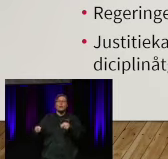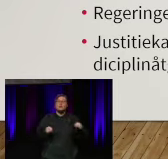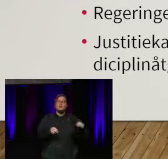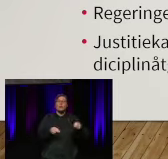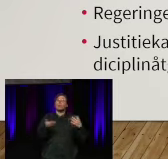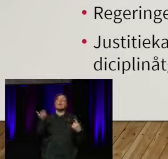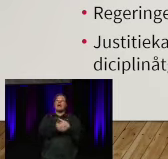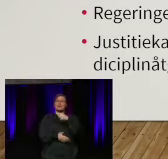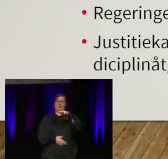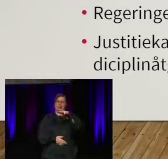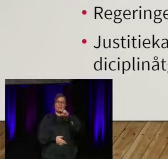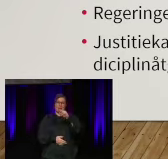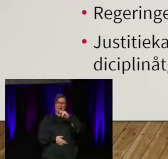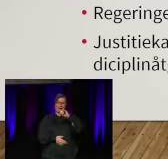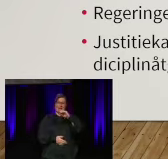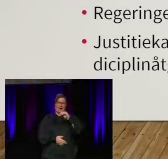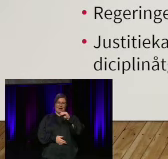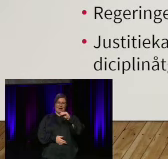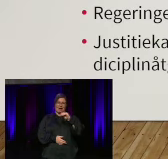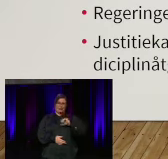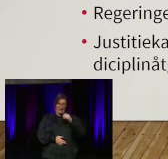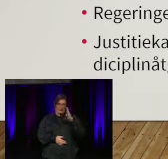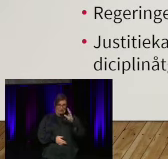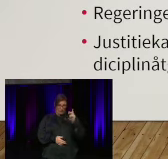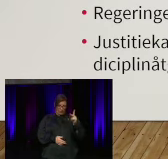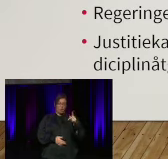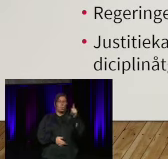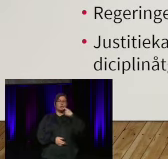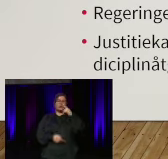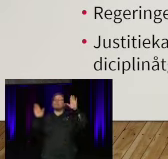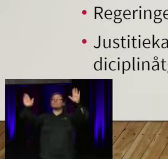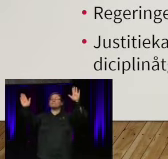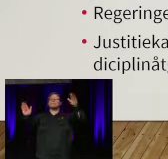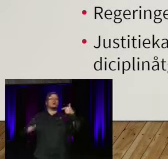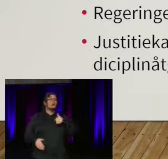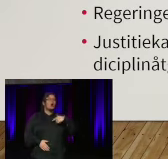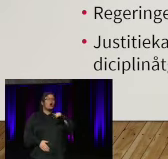Heidenborg gick ut och sa jag har för mycket makt.